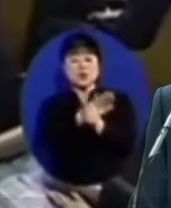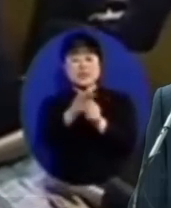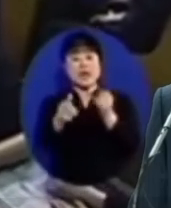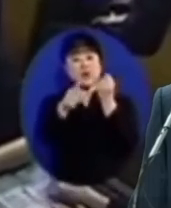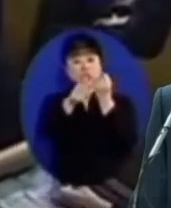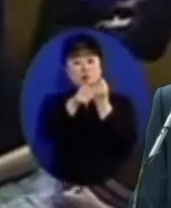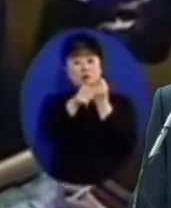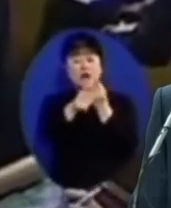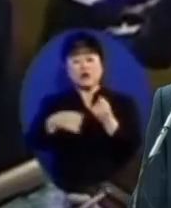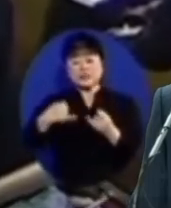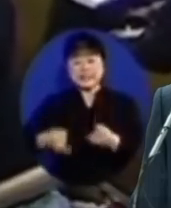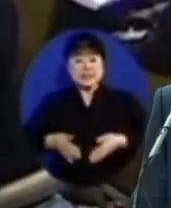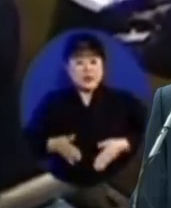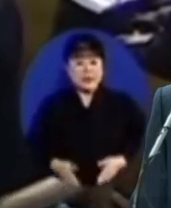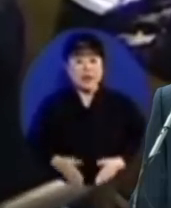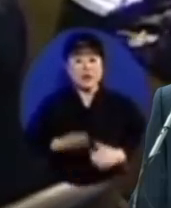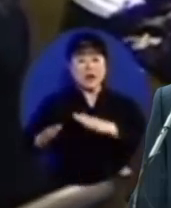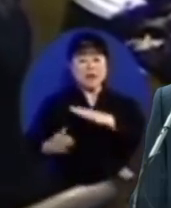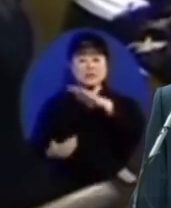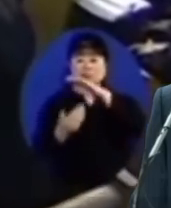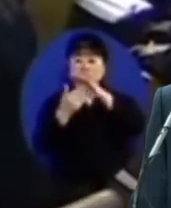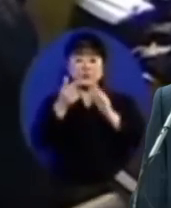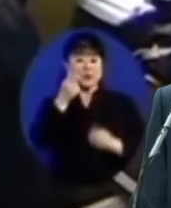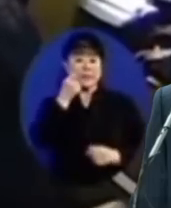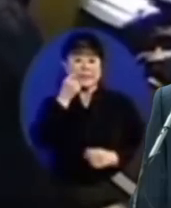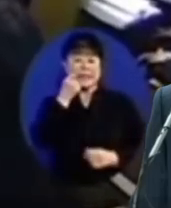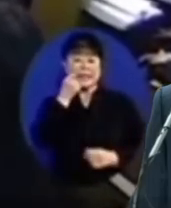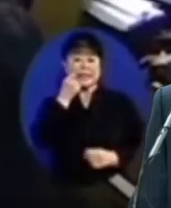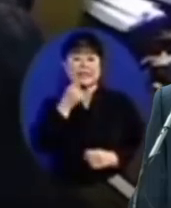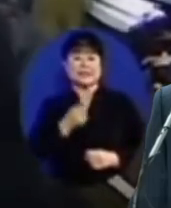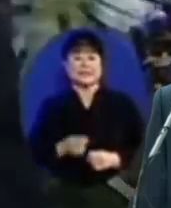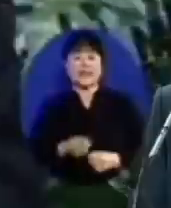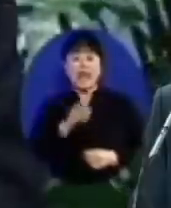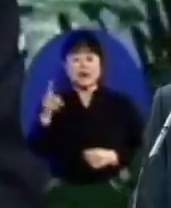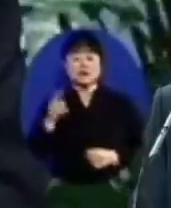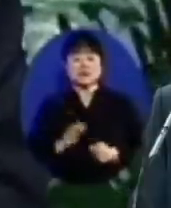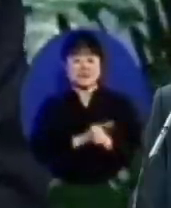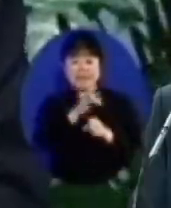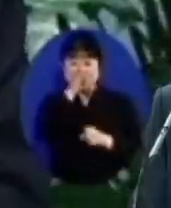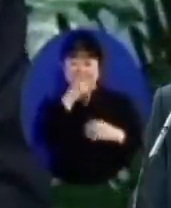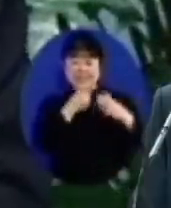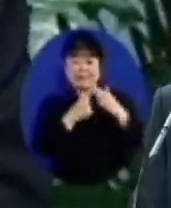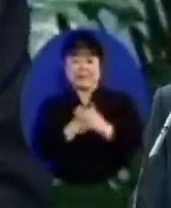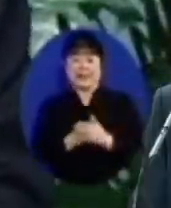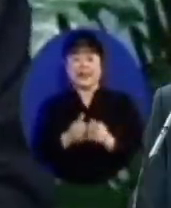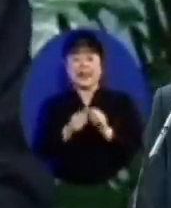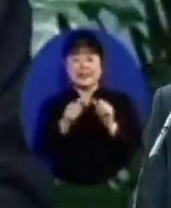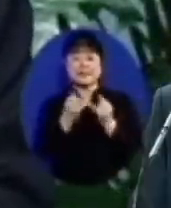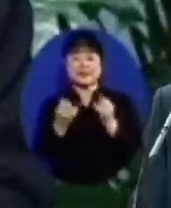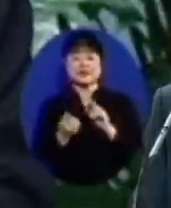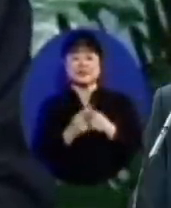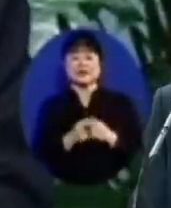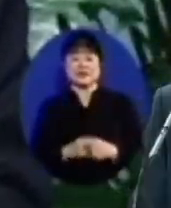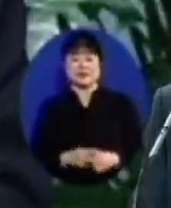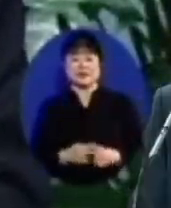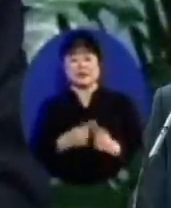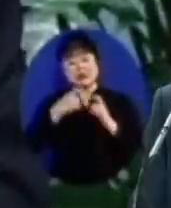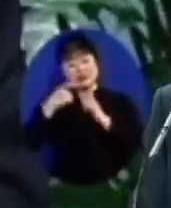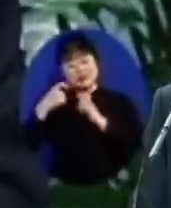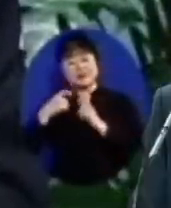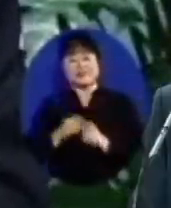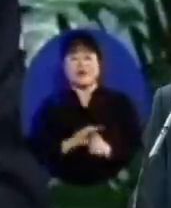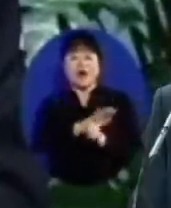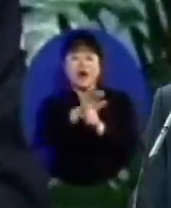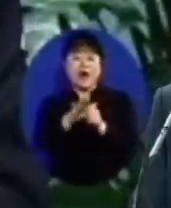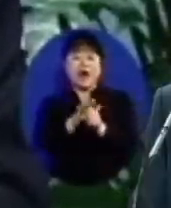결혼하고 자녀를 낳고 가정을 이루지 않습니다. 에로스의 사랑이 있기 때문에 남녀가 서로 끌리고 서로